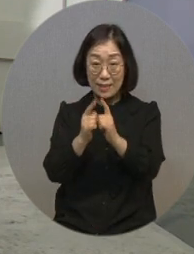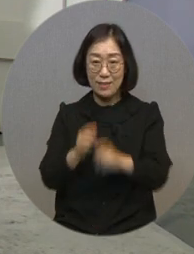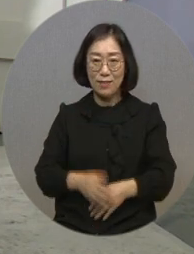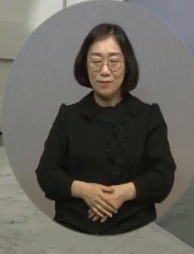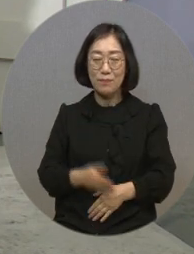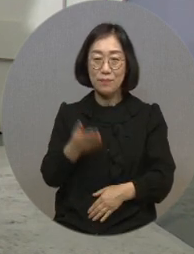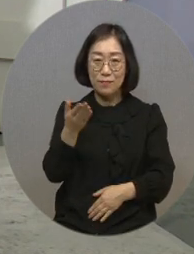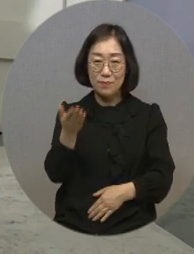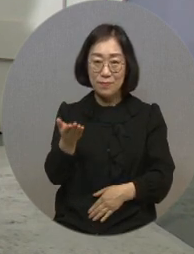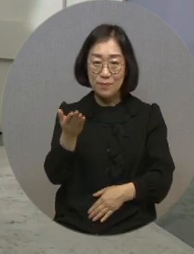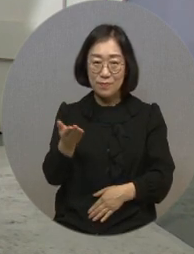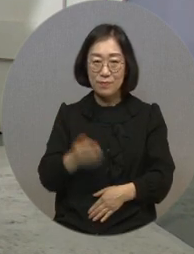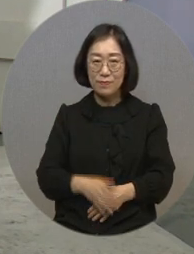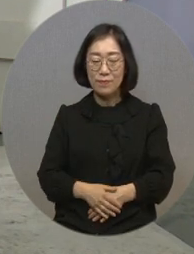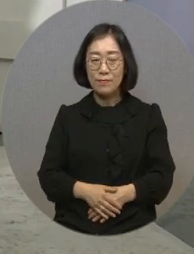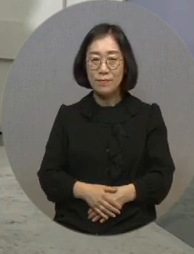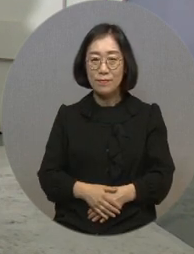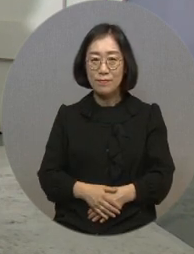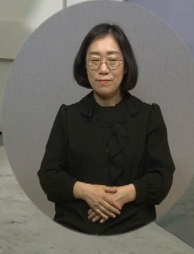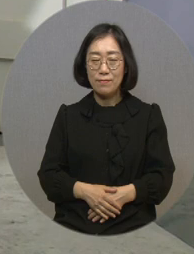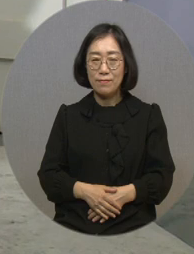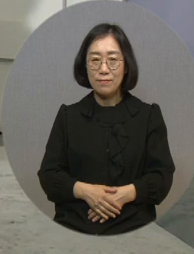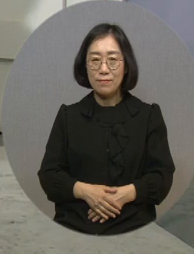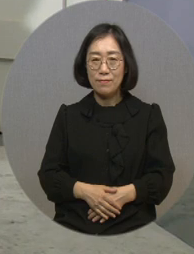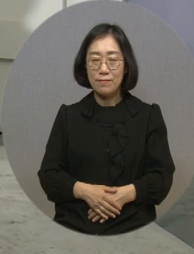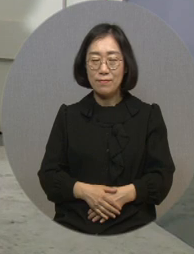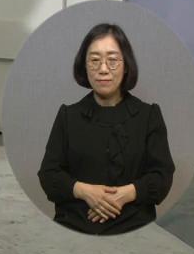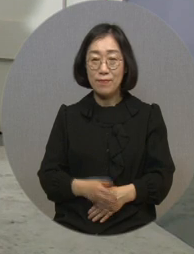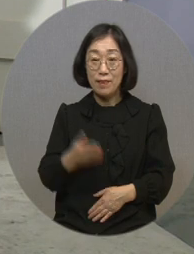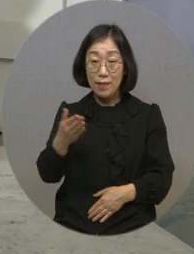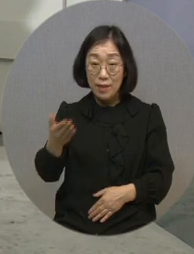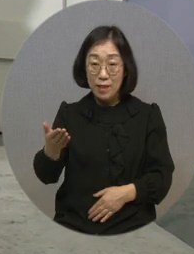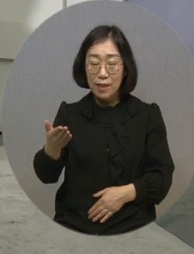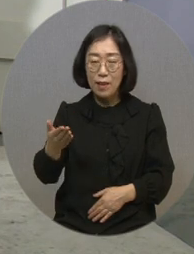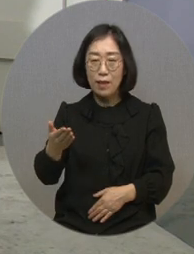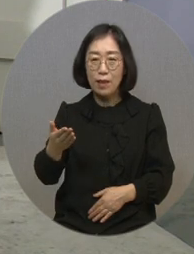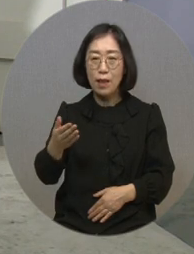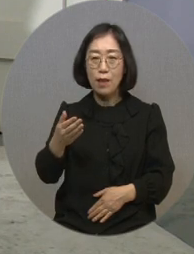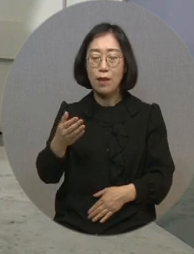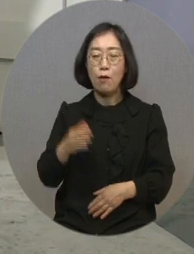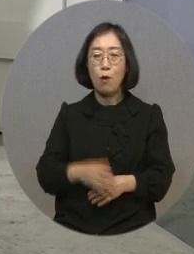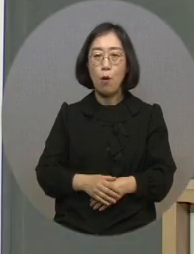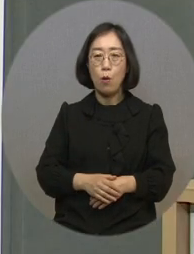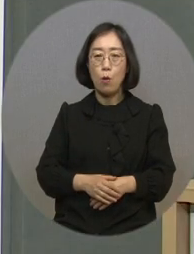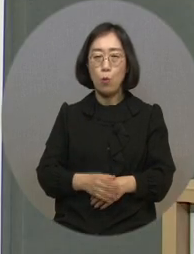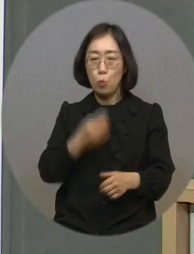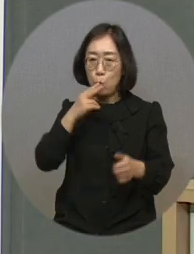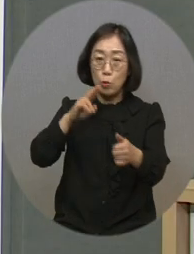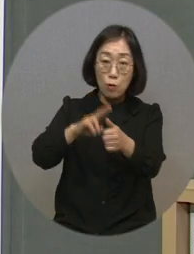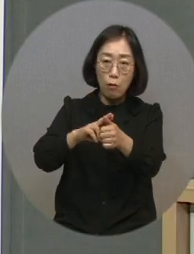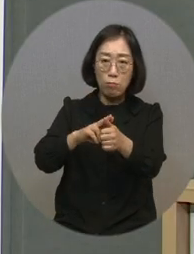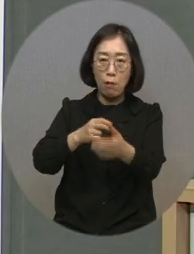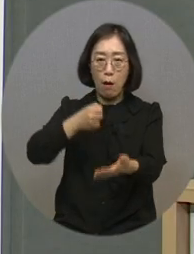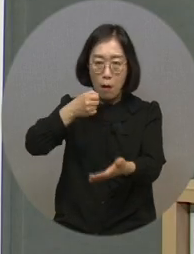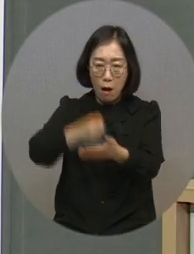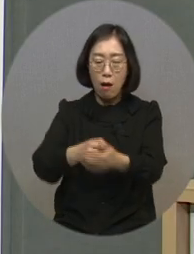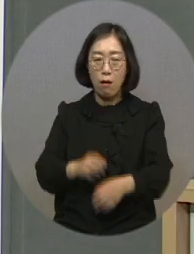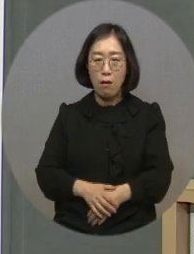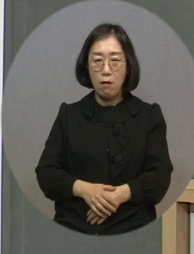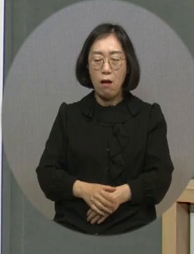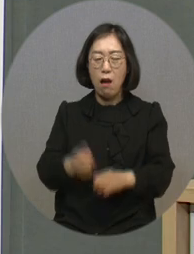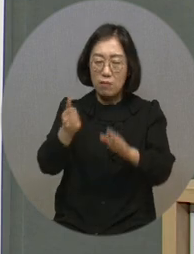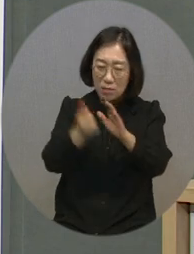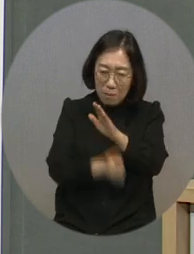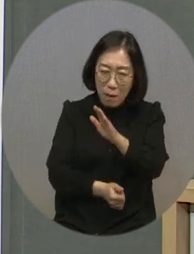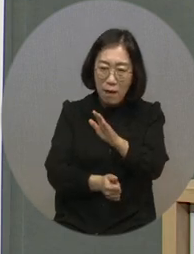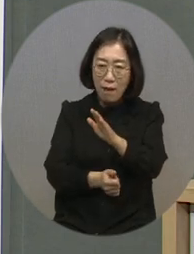뵙게 되니까 예, 우리 권 변호사님의 도전 정신, 그야말로 오뚜기처럼 다시